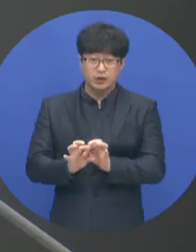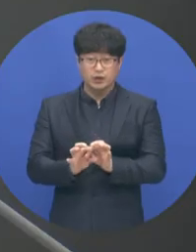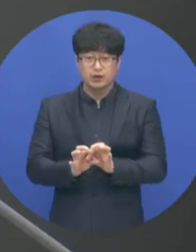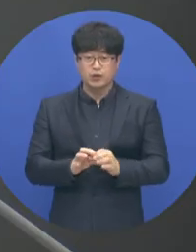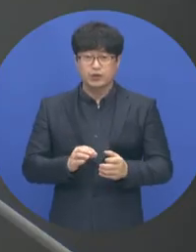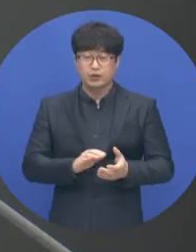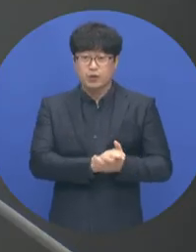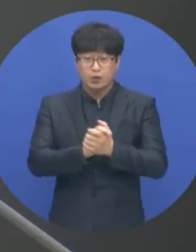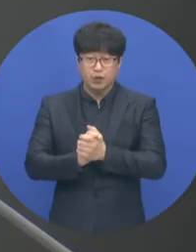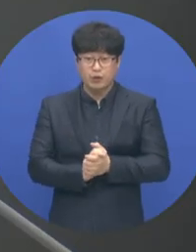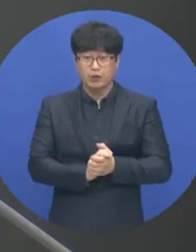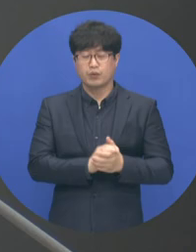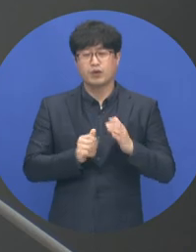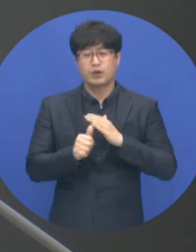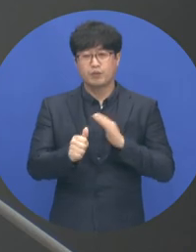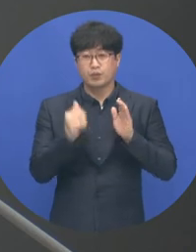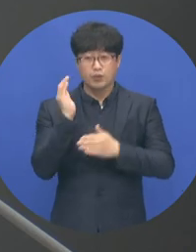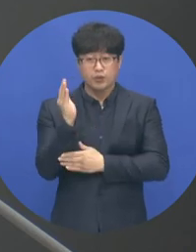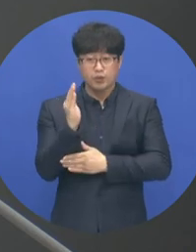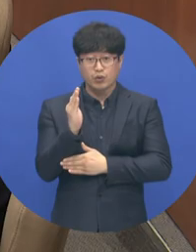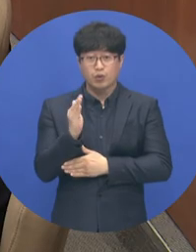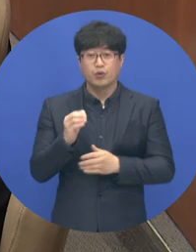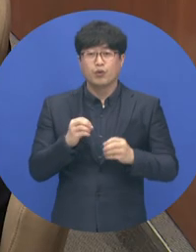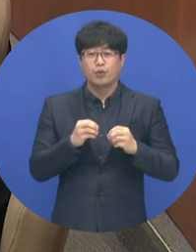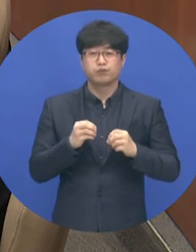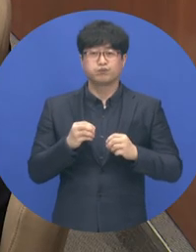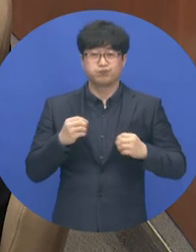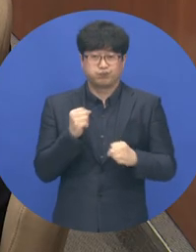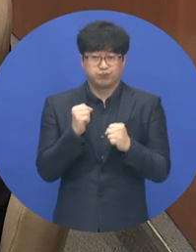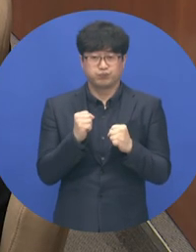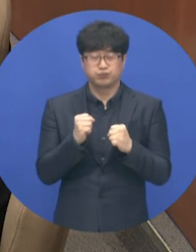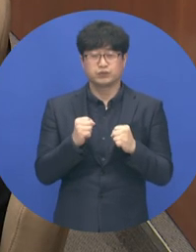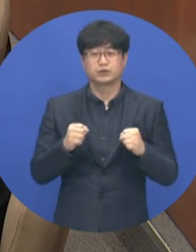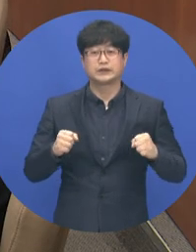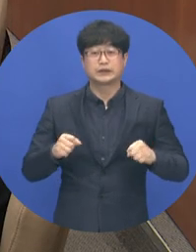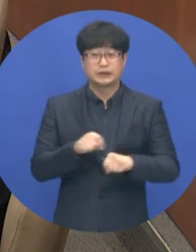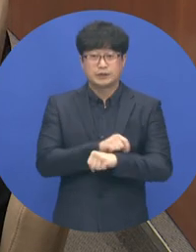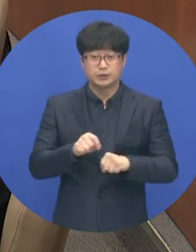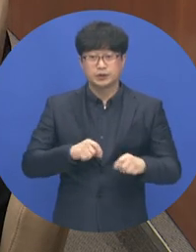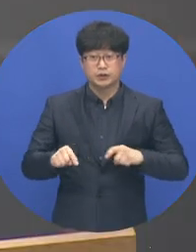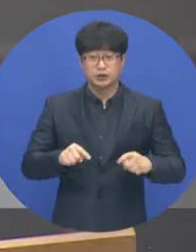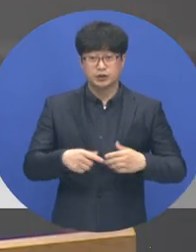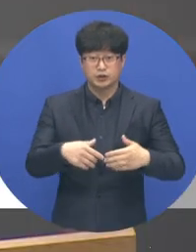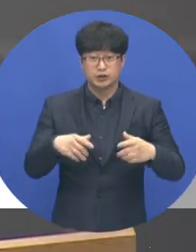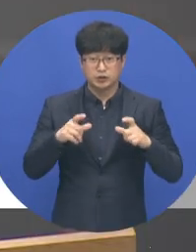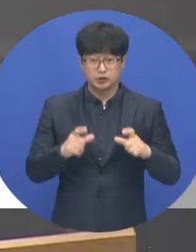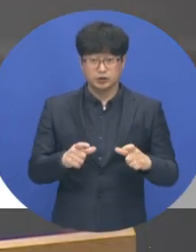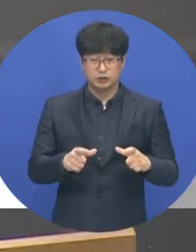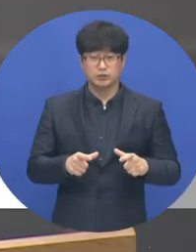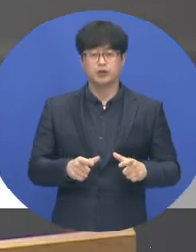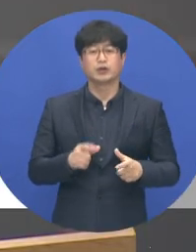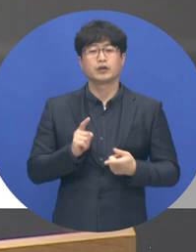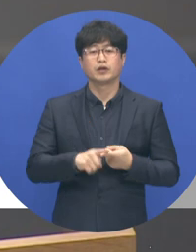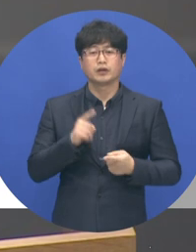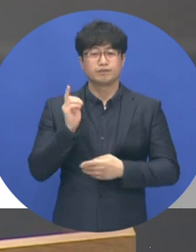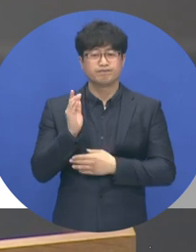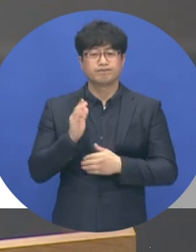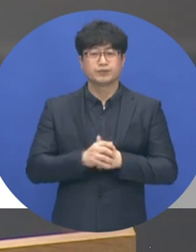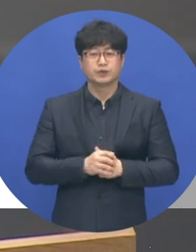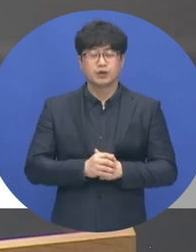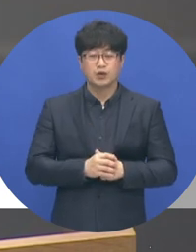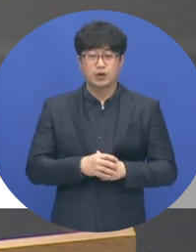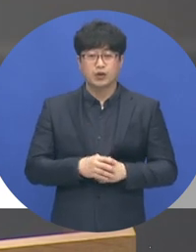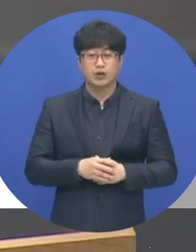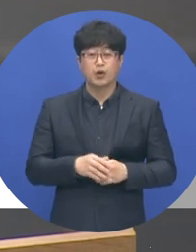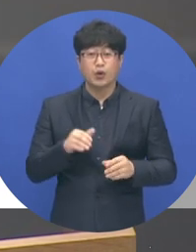교섭 단체 대표의원 연설에선 북부 자도 설치를 위해 양당이 입을 모았습니다 총선이 끝난 이후 즉각적으로